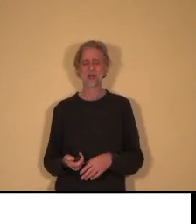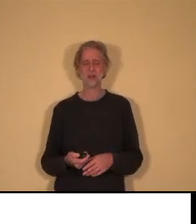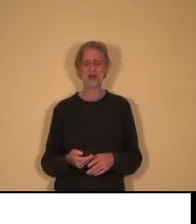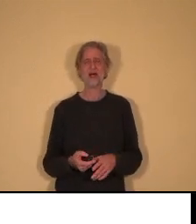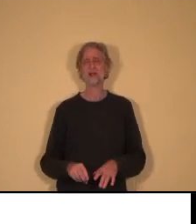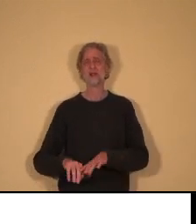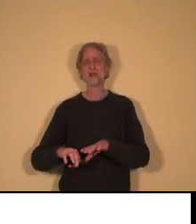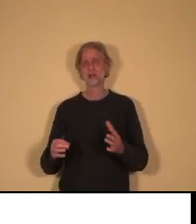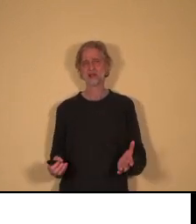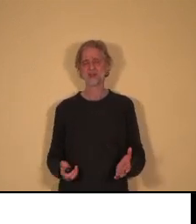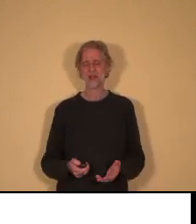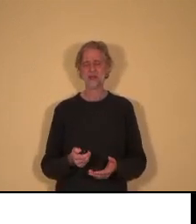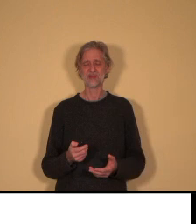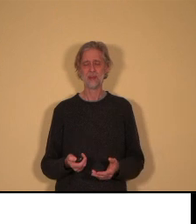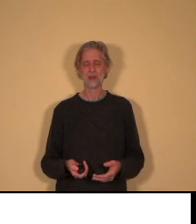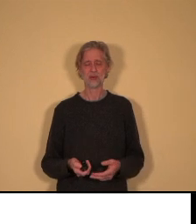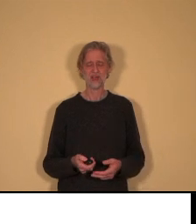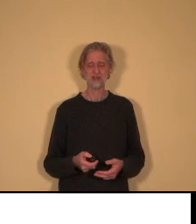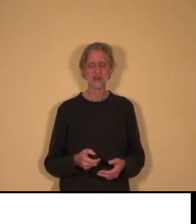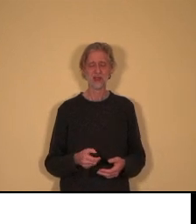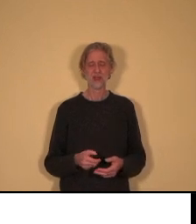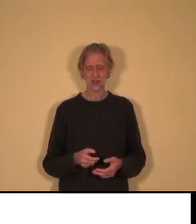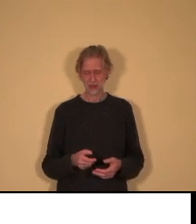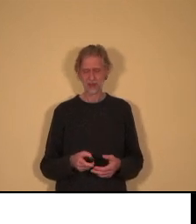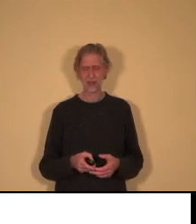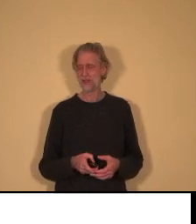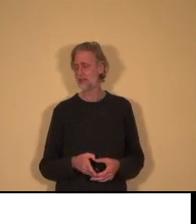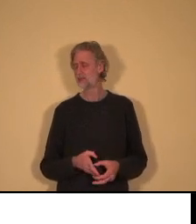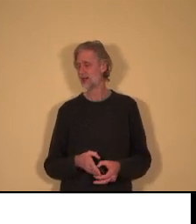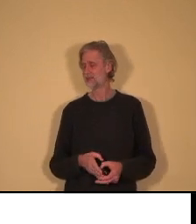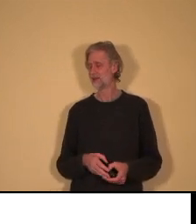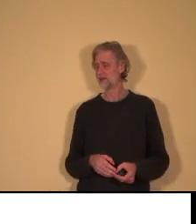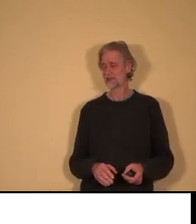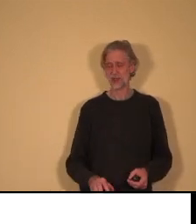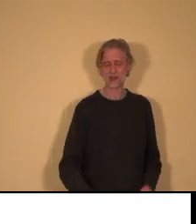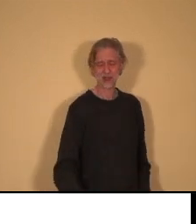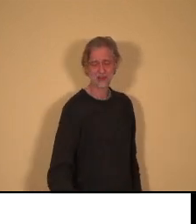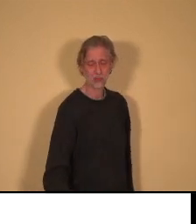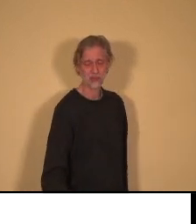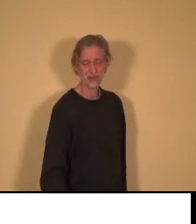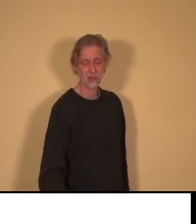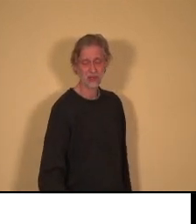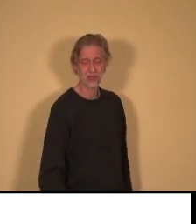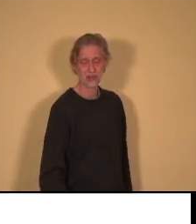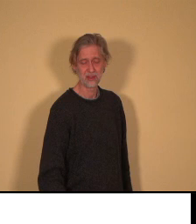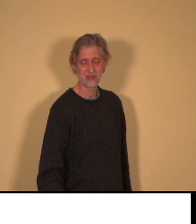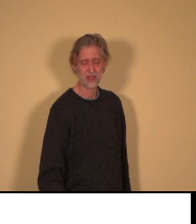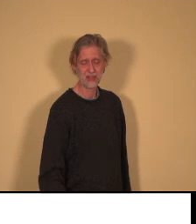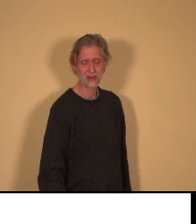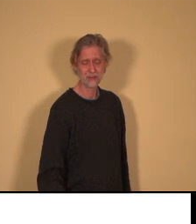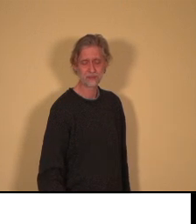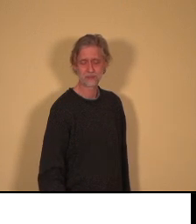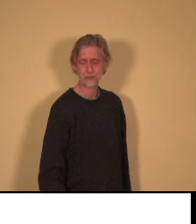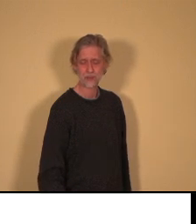zu Carbonaten. Das ist ein irreversibler Prozess. Hier auf der linken Seite ist der ganze Prozess nochmal